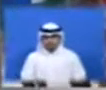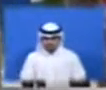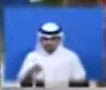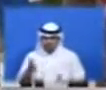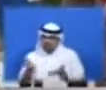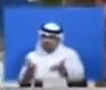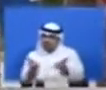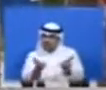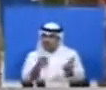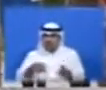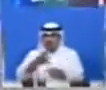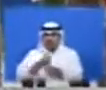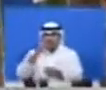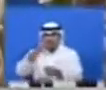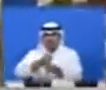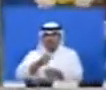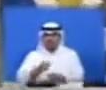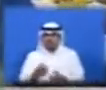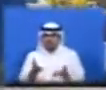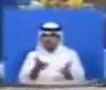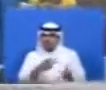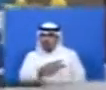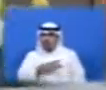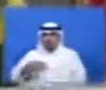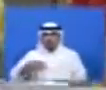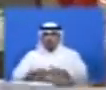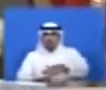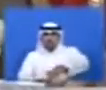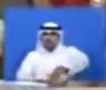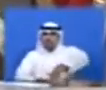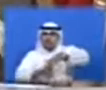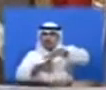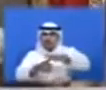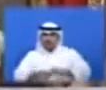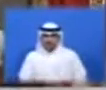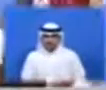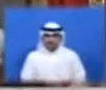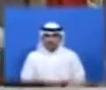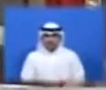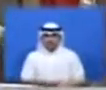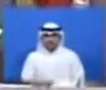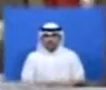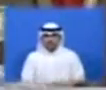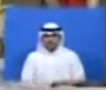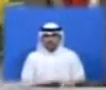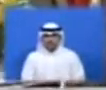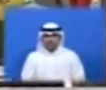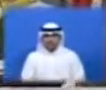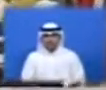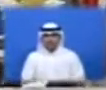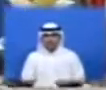واستقبل سموه حفظه الله بقصر بيان صباح اليوم سمو الشيخ جابر المبارك الحمد الصباح رئيس مجلس الوزراء.